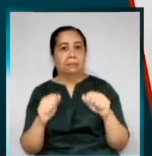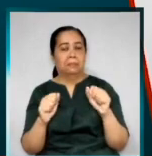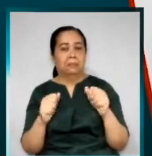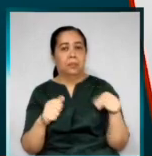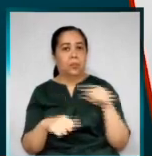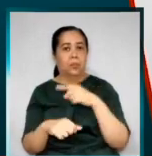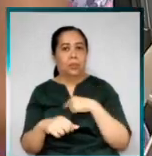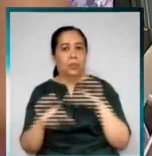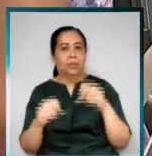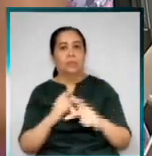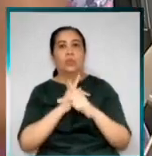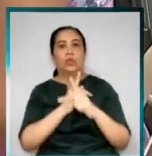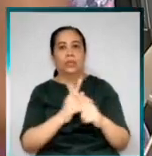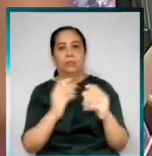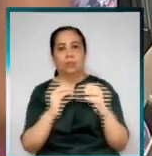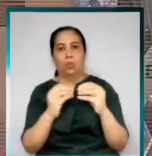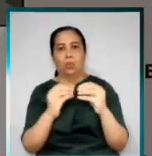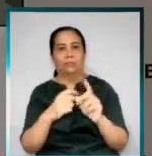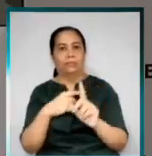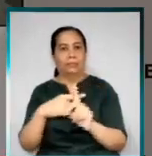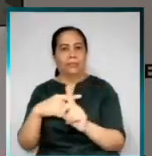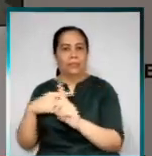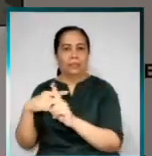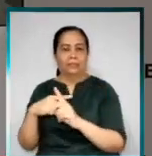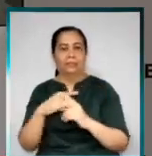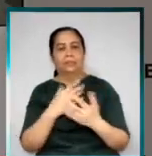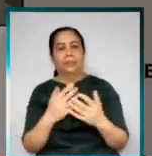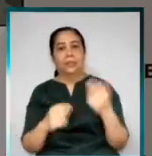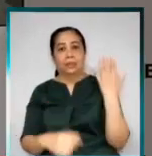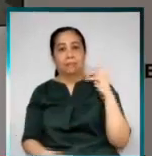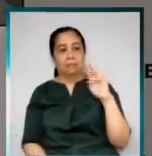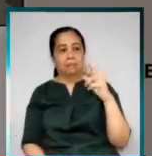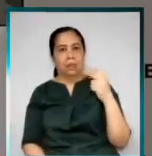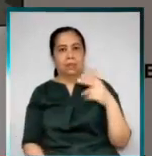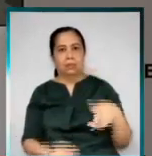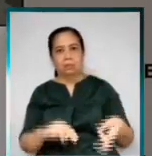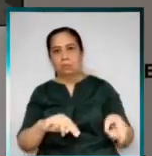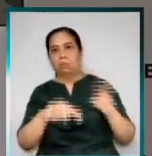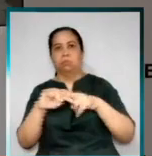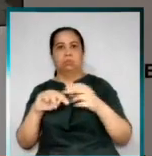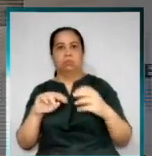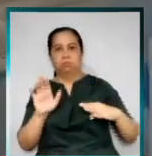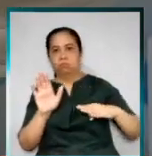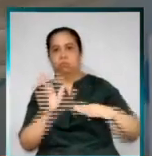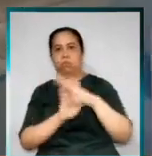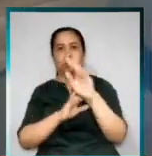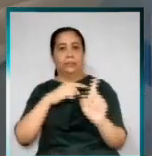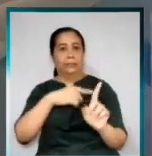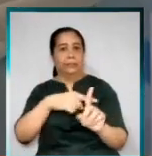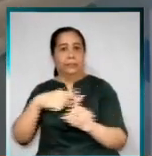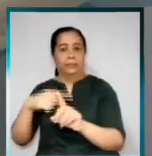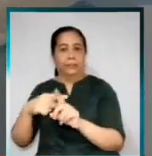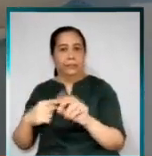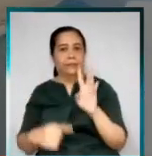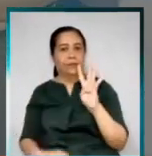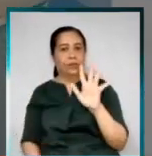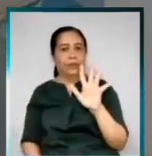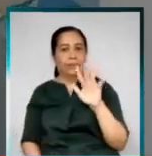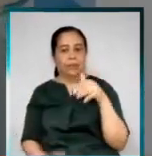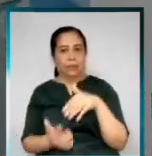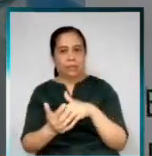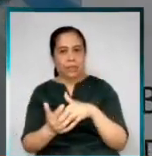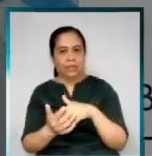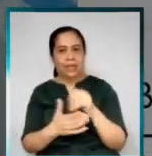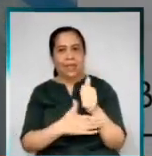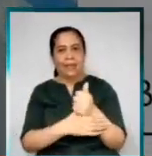more positives. Nitong Marso, kung kailan sumipa ang bilang ng mga nagpo-positibo, nasa 45,000 ang average daily